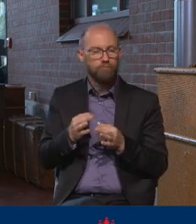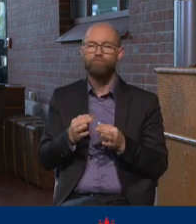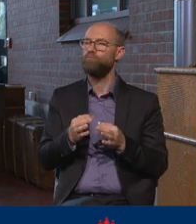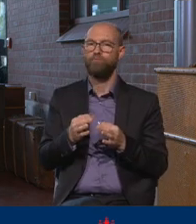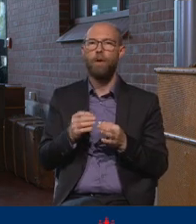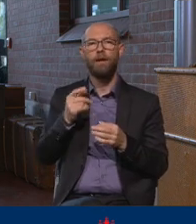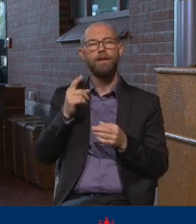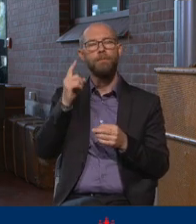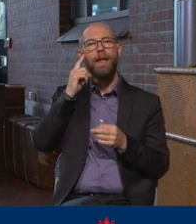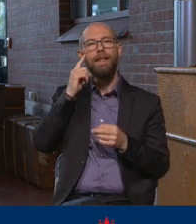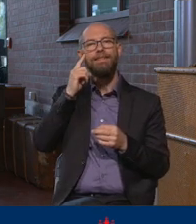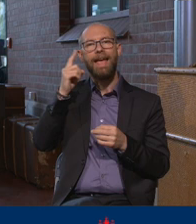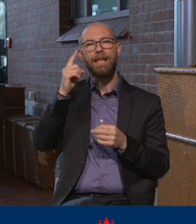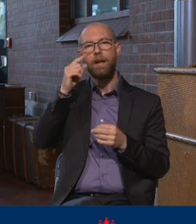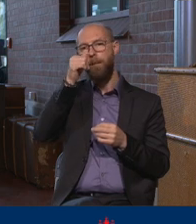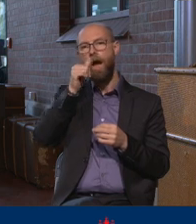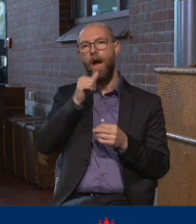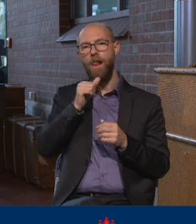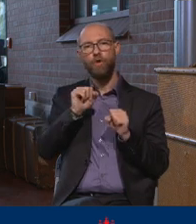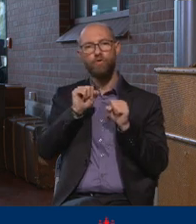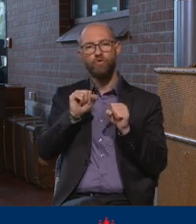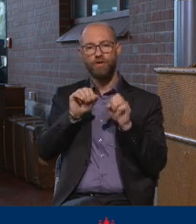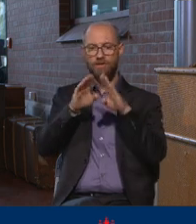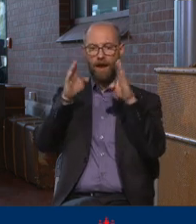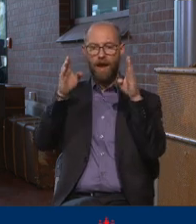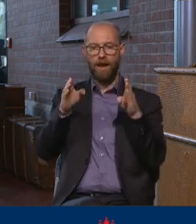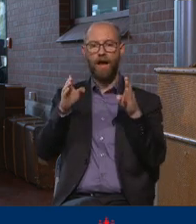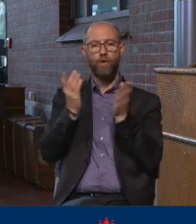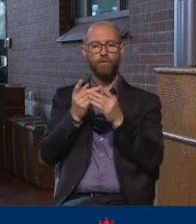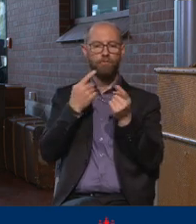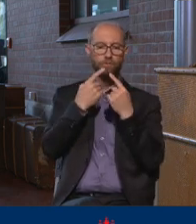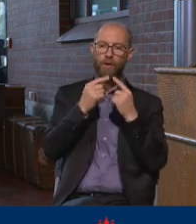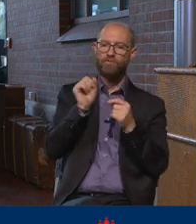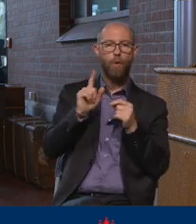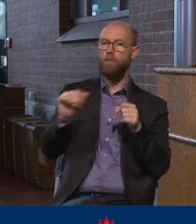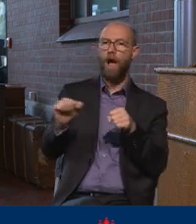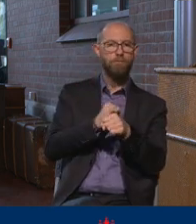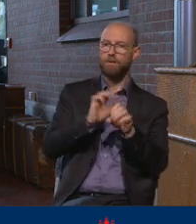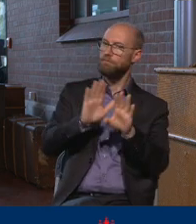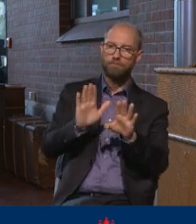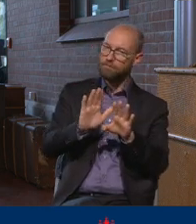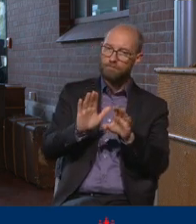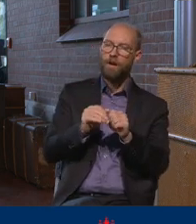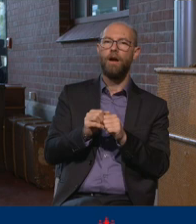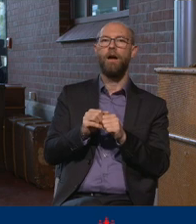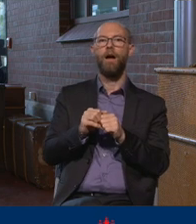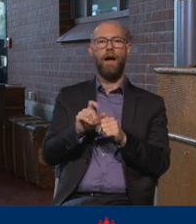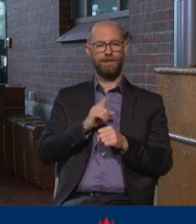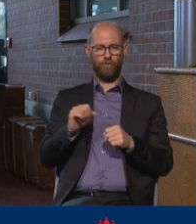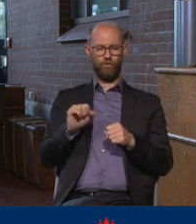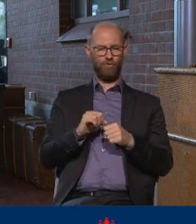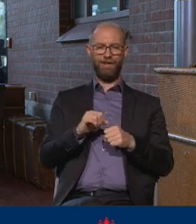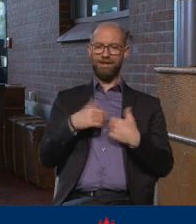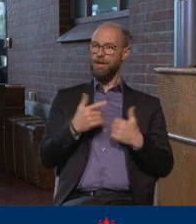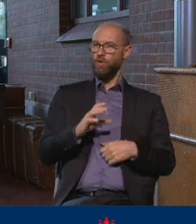denkmalgeschützten hallen und da habe ich ja auch vorhin schon gesehen warum man das nicht wegnimmt war ja so eine dieser fragen und man endlich die chance hätte so richtig neu